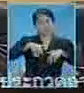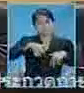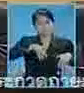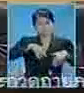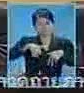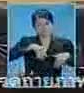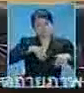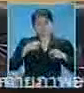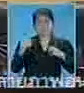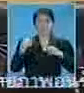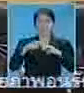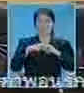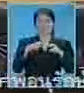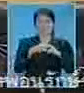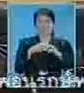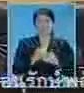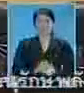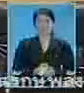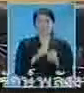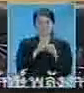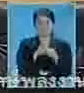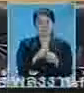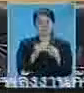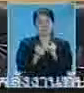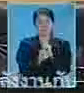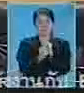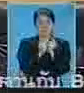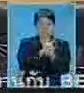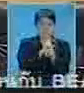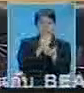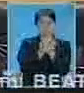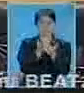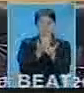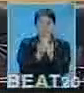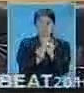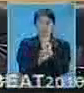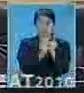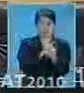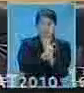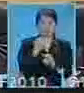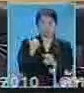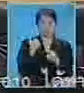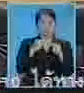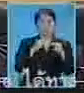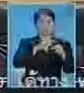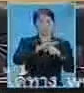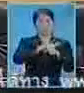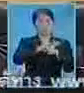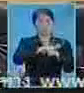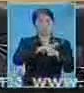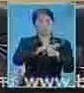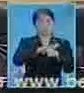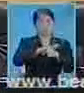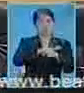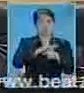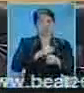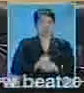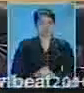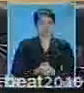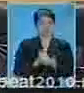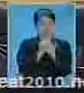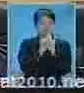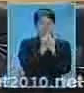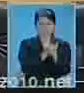ถียรภาพในแง่ของอัตราแลกเปลี่ยนที่มีระดับที่มีความพอดีจะเป็นตัวที่ทำ